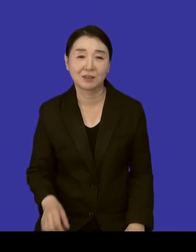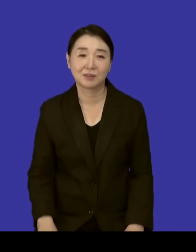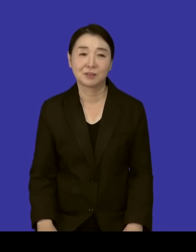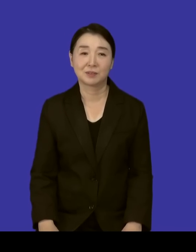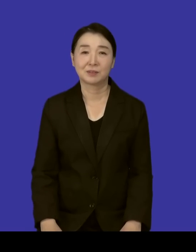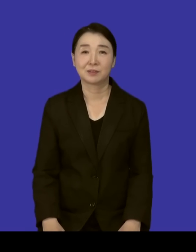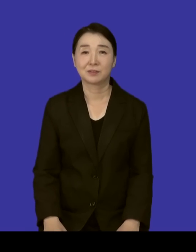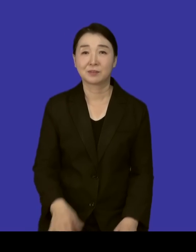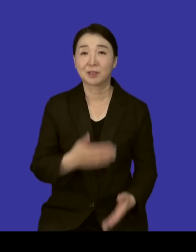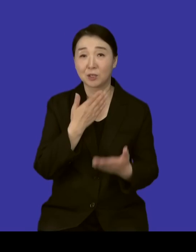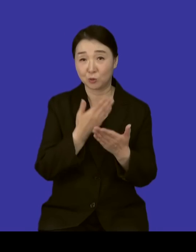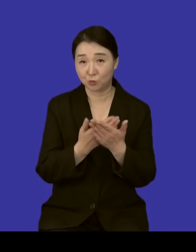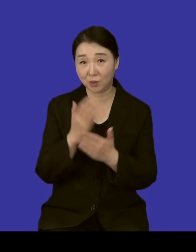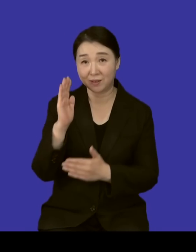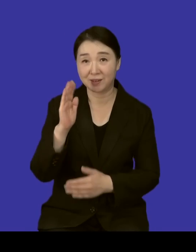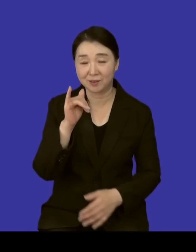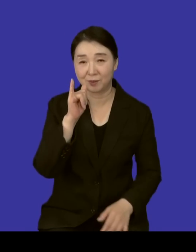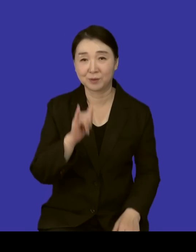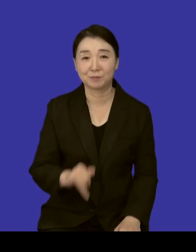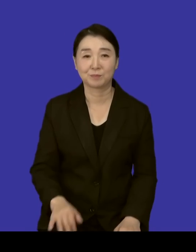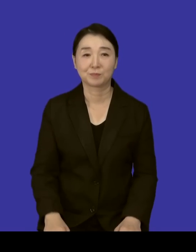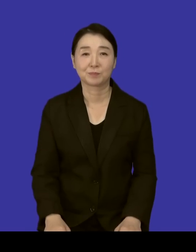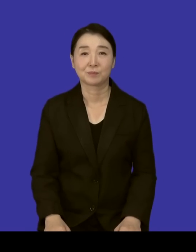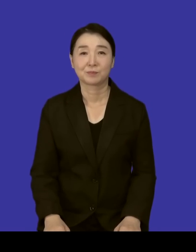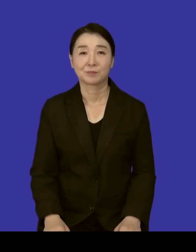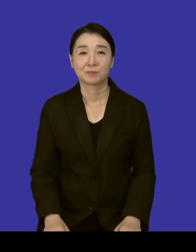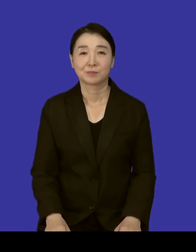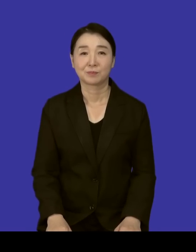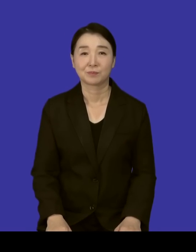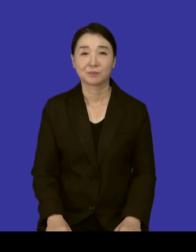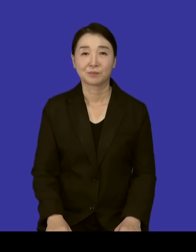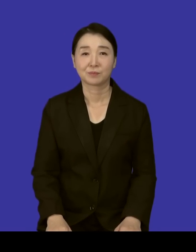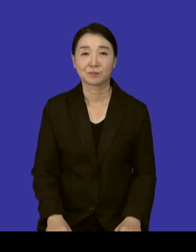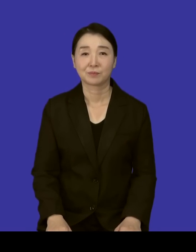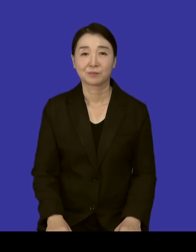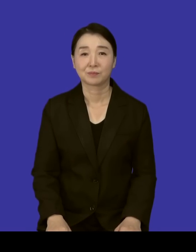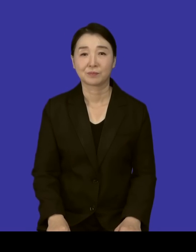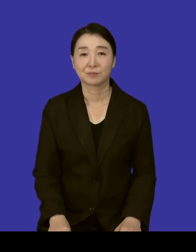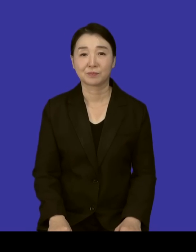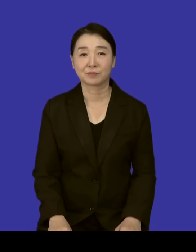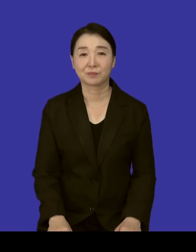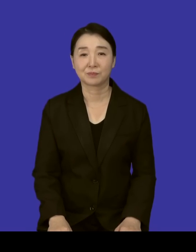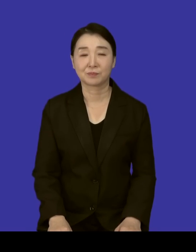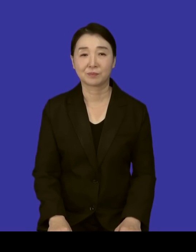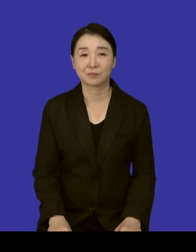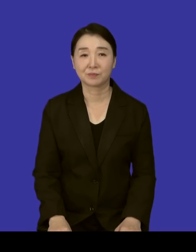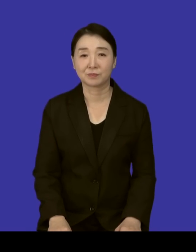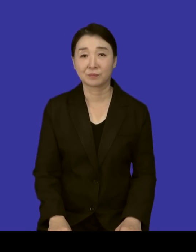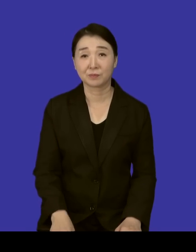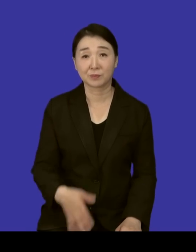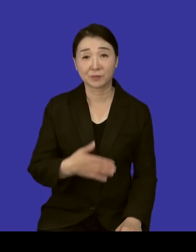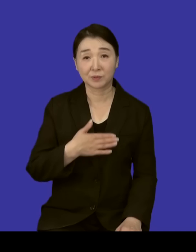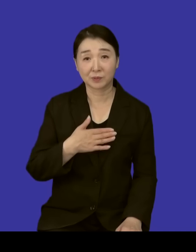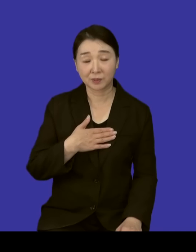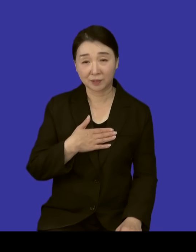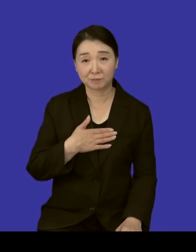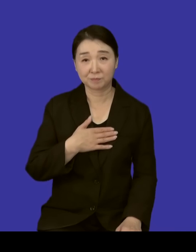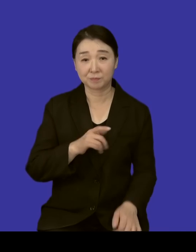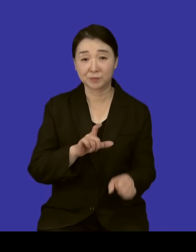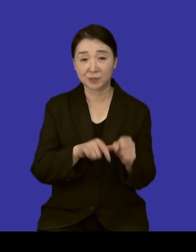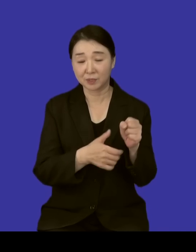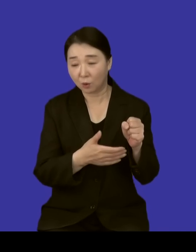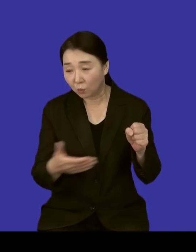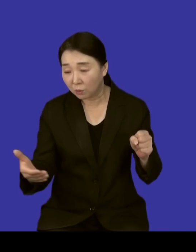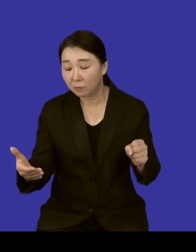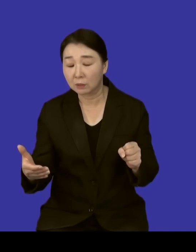이제 중요한 얘기를 하는데 네. 저는 그러니까 이제 날이 갈수록